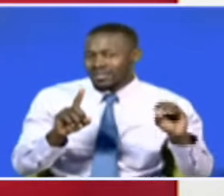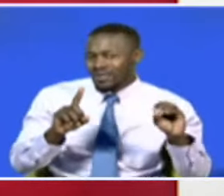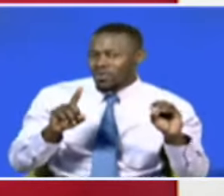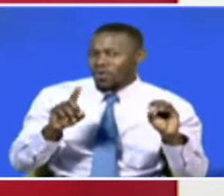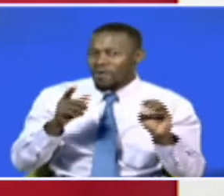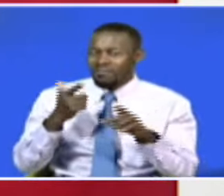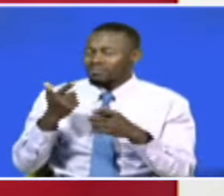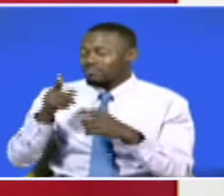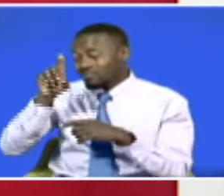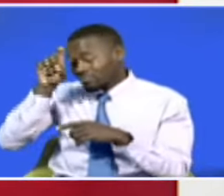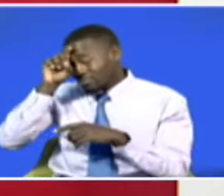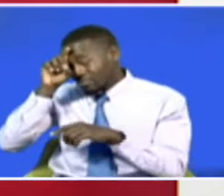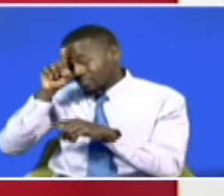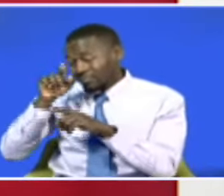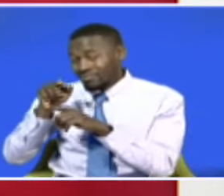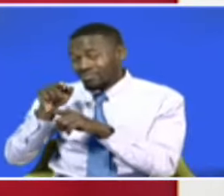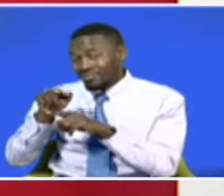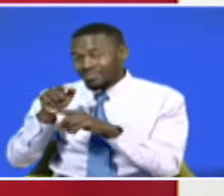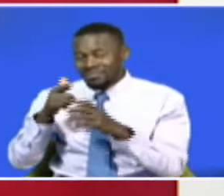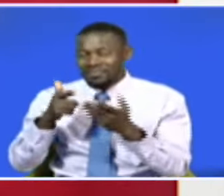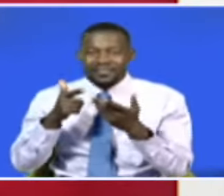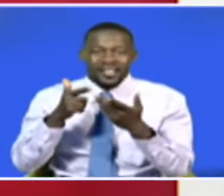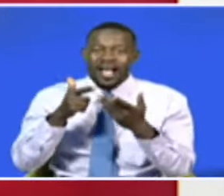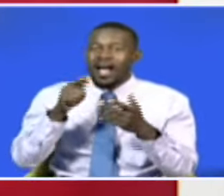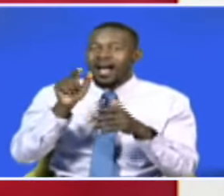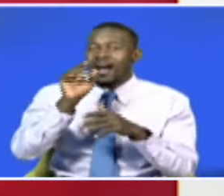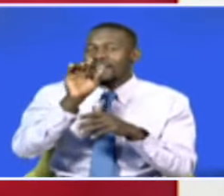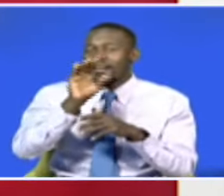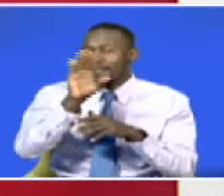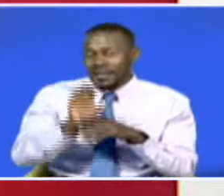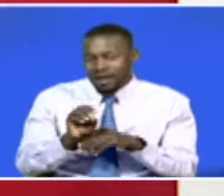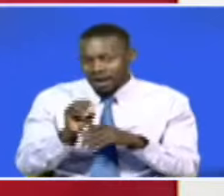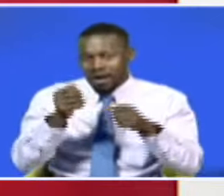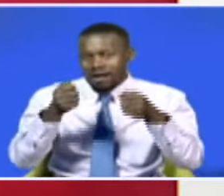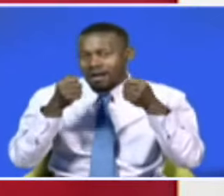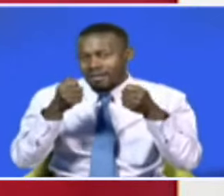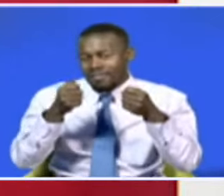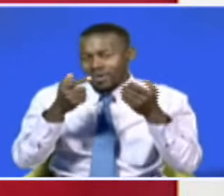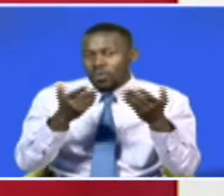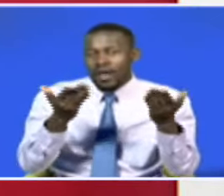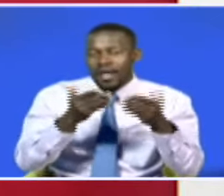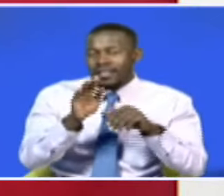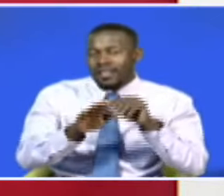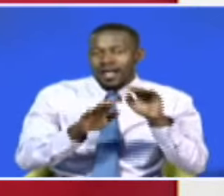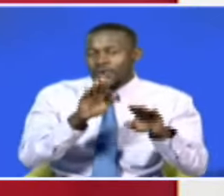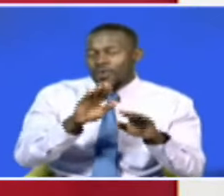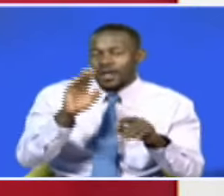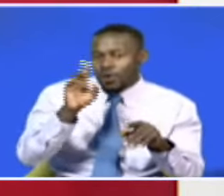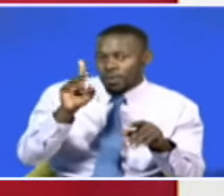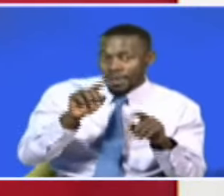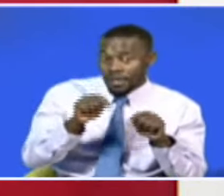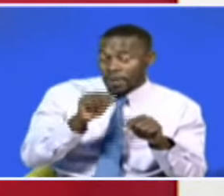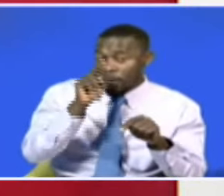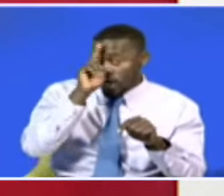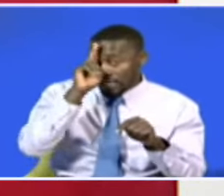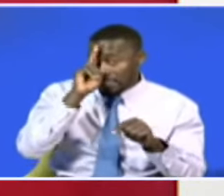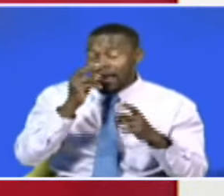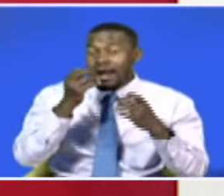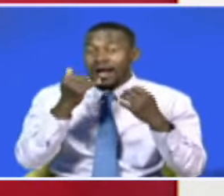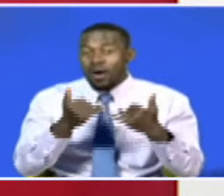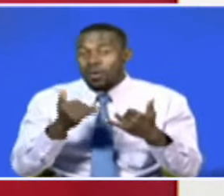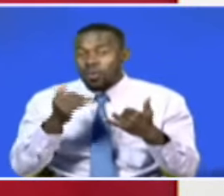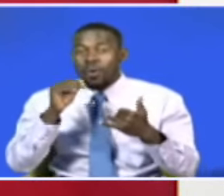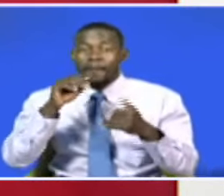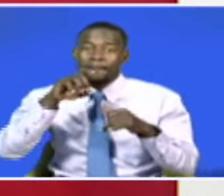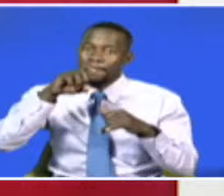kwenye mechi ya kombe la mashirikisho barani Afrika iliyoandaliwa leo katika uwanja wa Nyayo hapa Nairobi. Polisi sasa